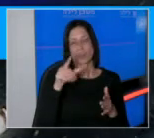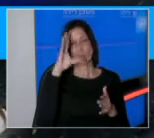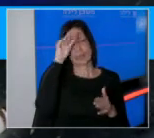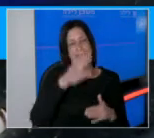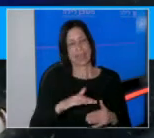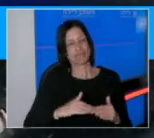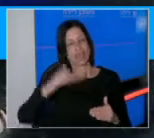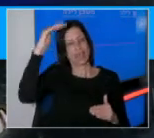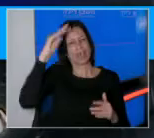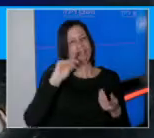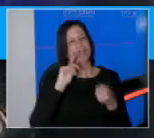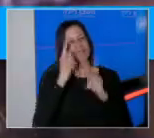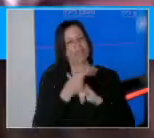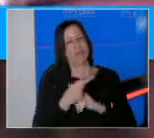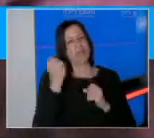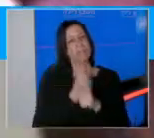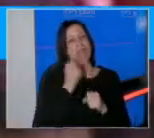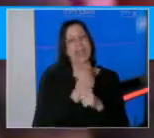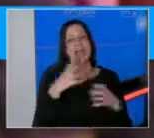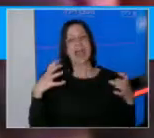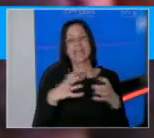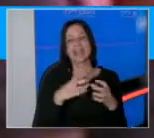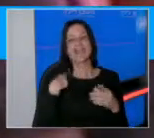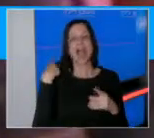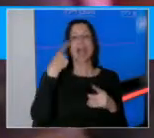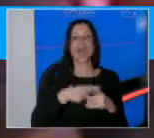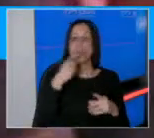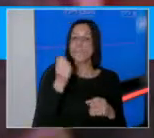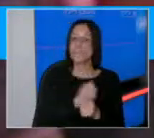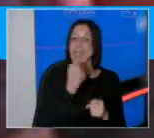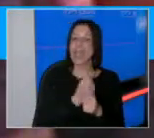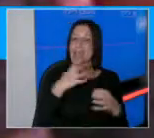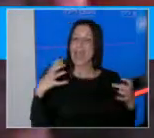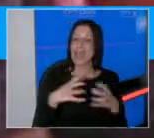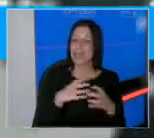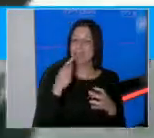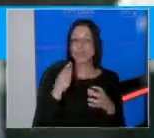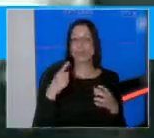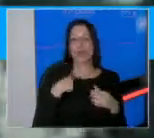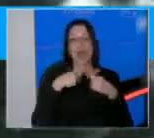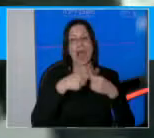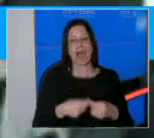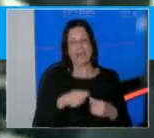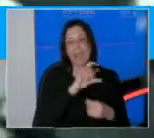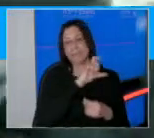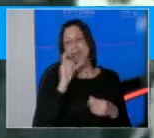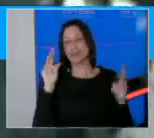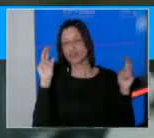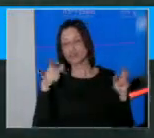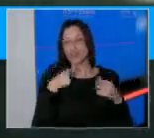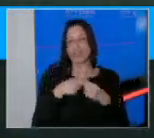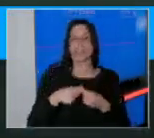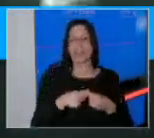שגדל והפך להיות פעיל חברתי, והוא עד היום פעיל חברתי. הוא חבר בקשת, חבר בארגונים, הוא היה